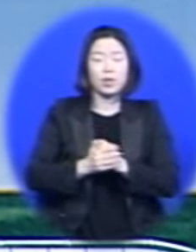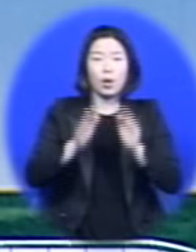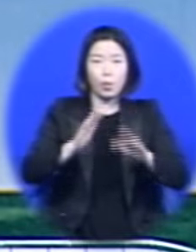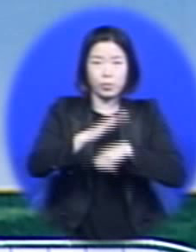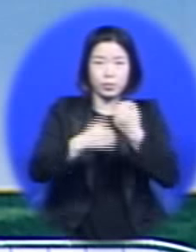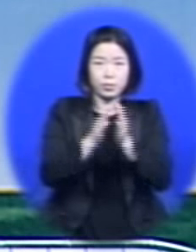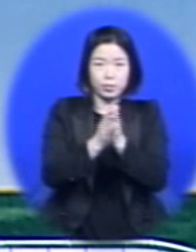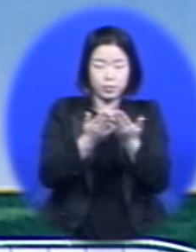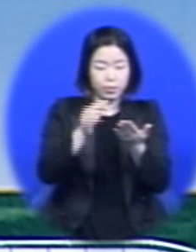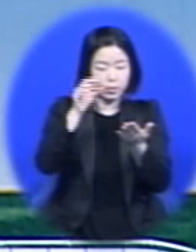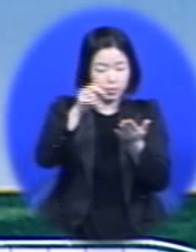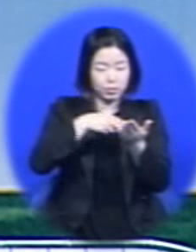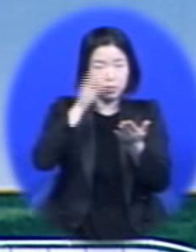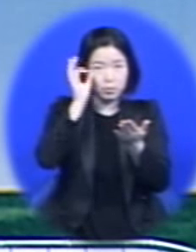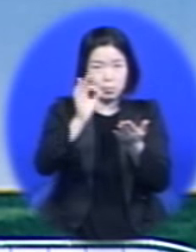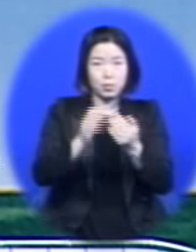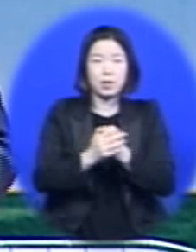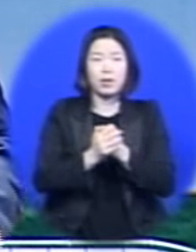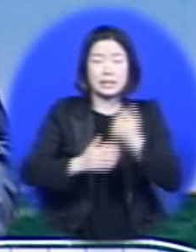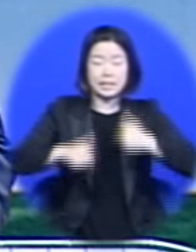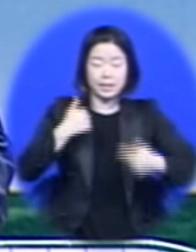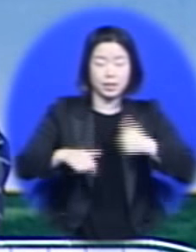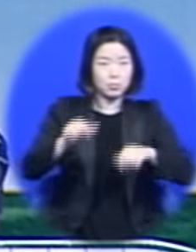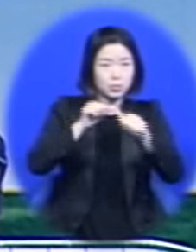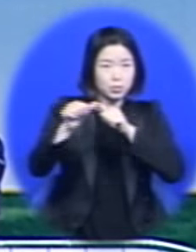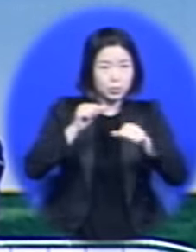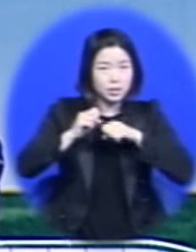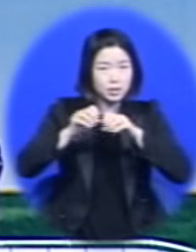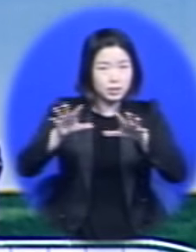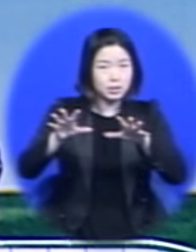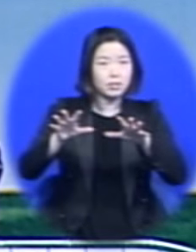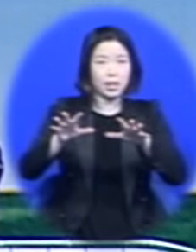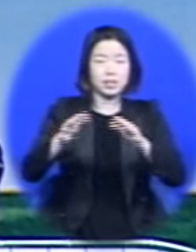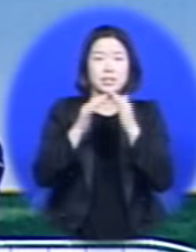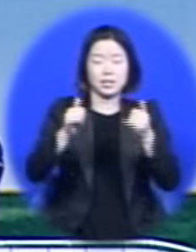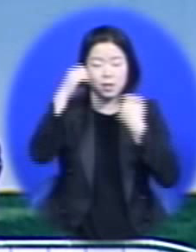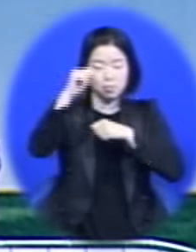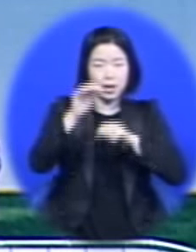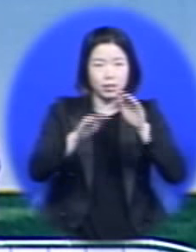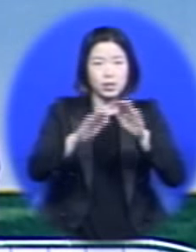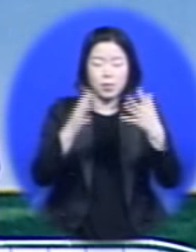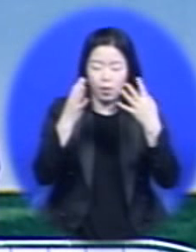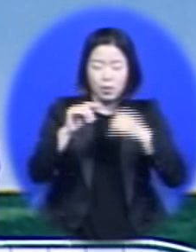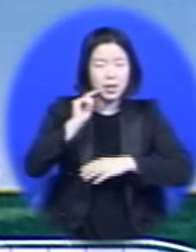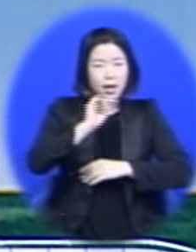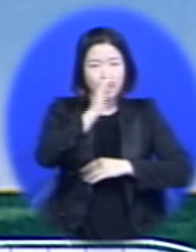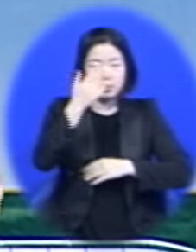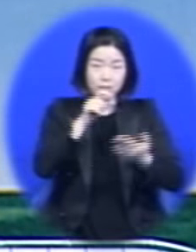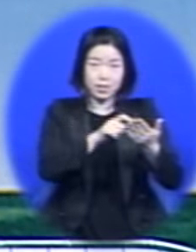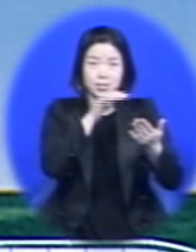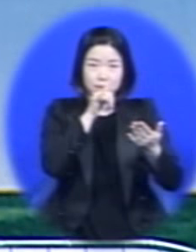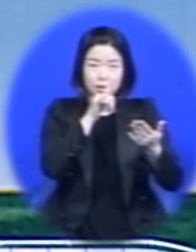본문 15절 말씀해 보면 기쁜 소식을 전하는 이들의 발걸음이 얼마나 아름다우냐라고 했습니다.